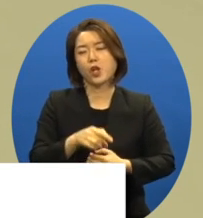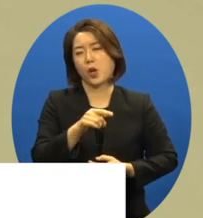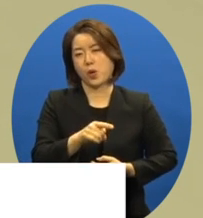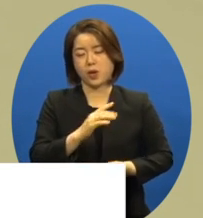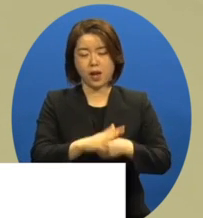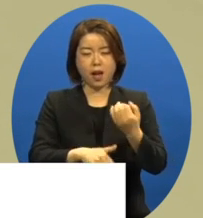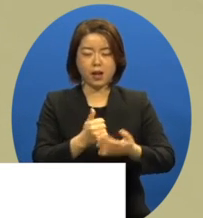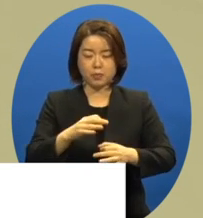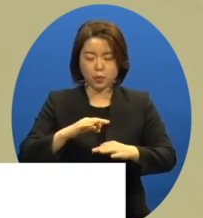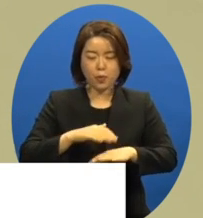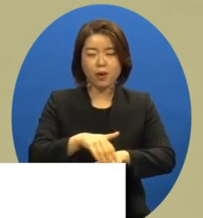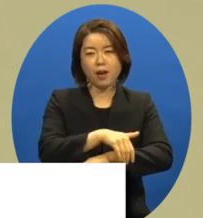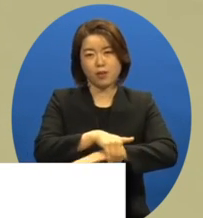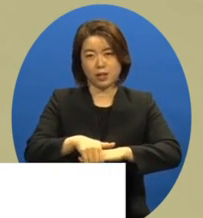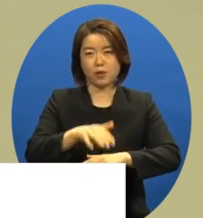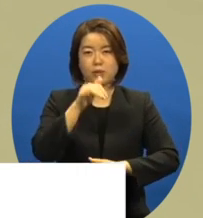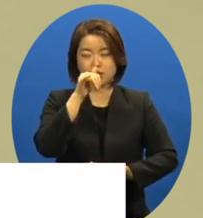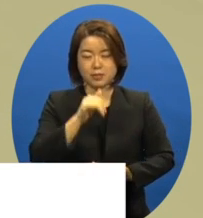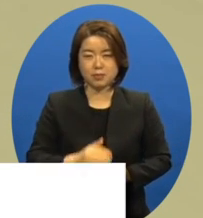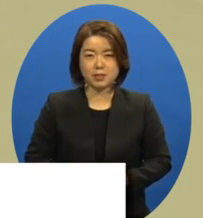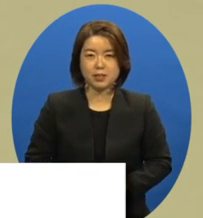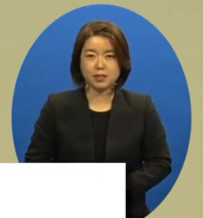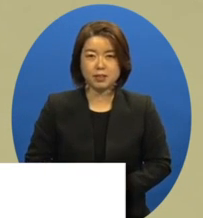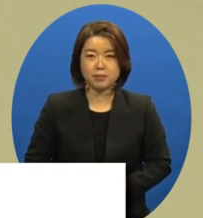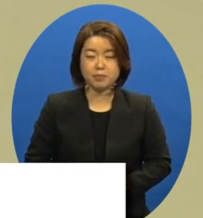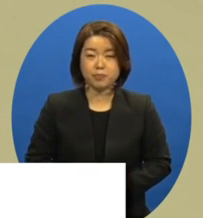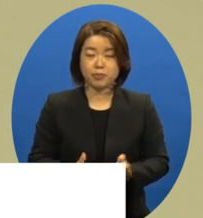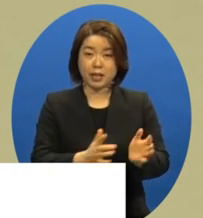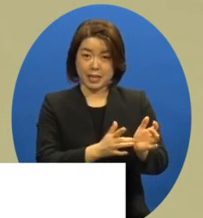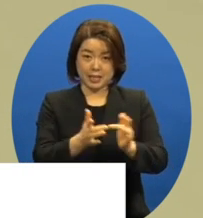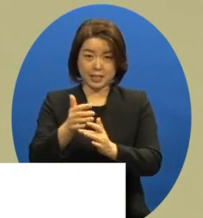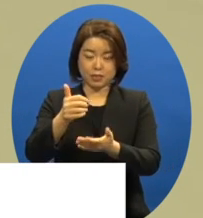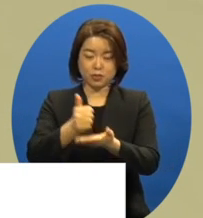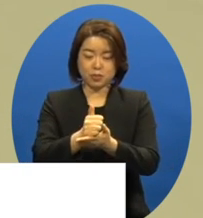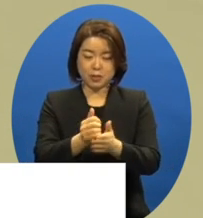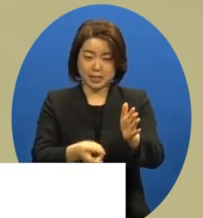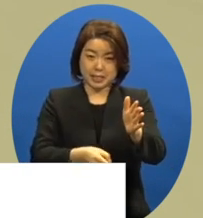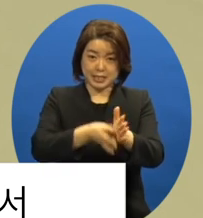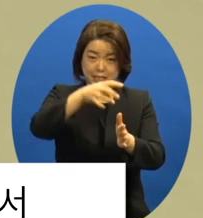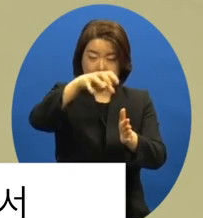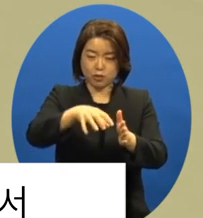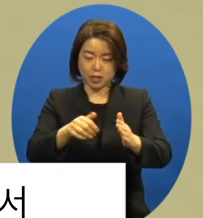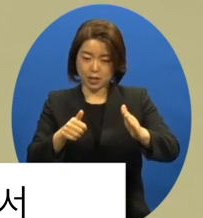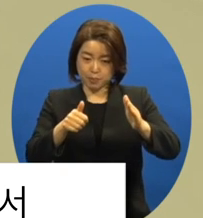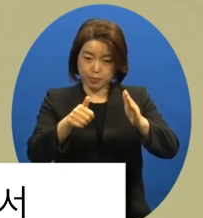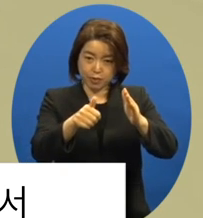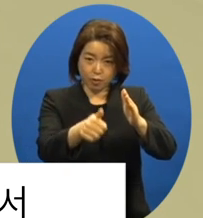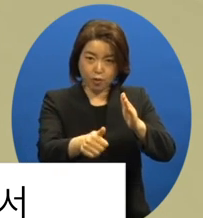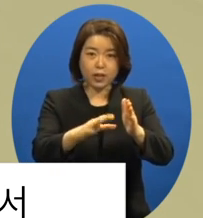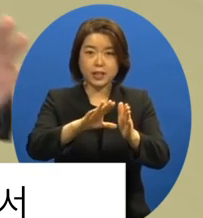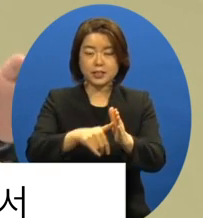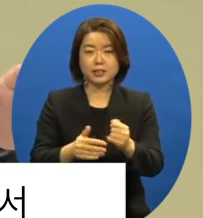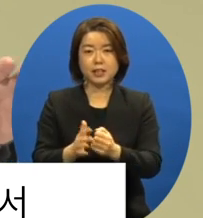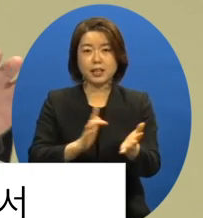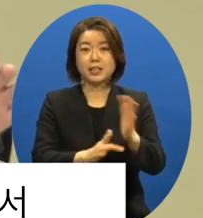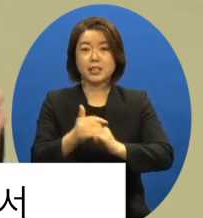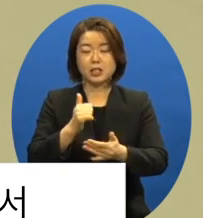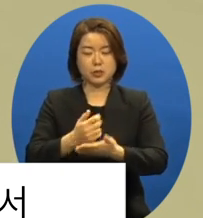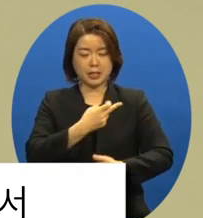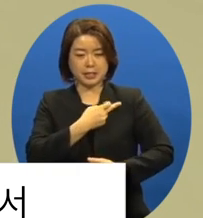하나님의 놀라운 계획이 있습니다. 예수님이 예루살렘에 들어가실 때 예수님의 제자들과 그